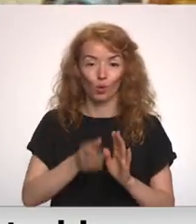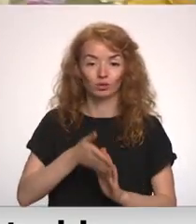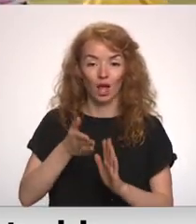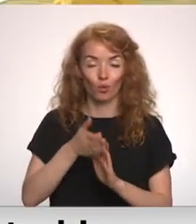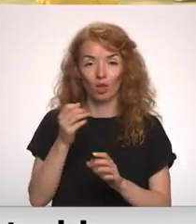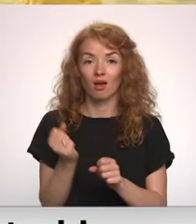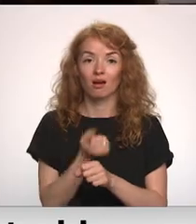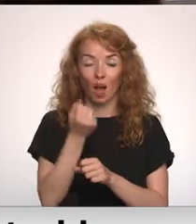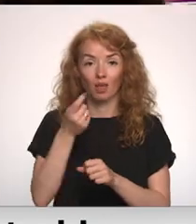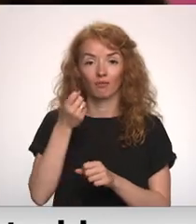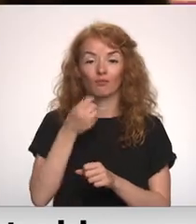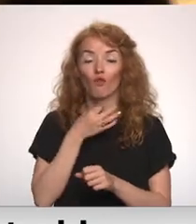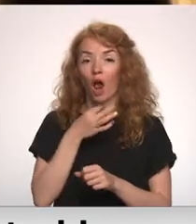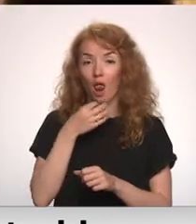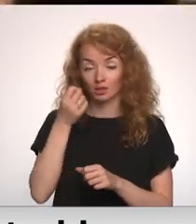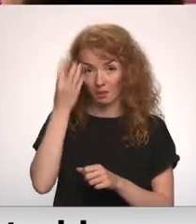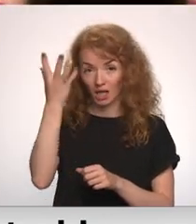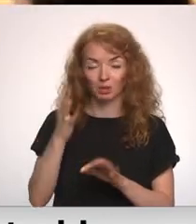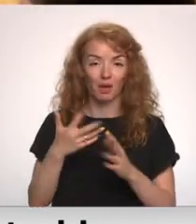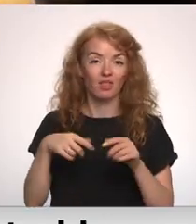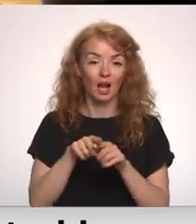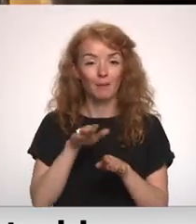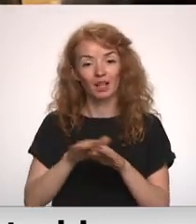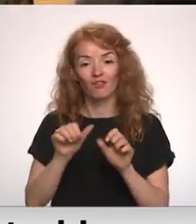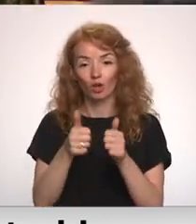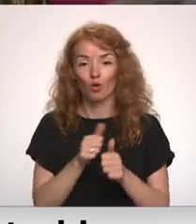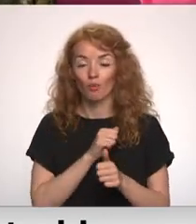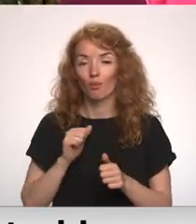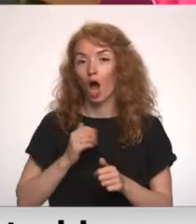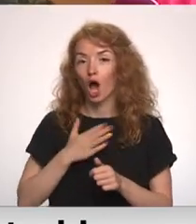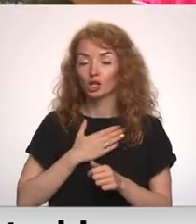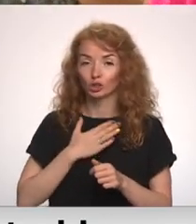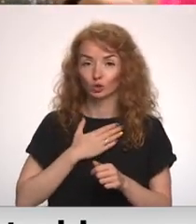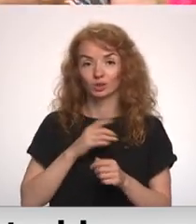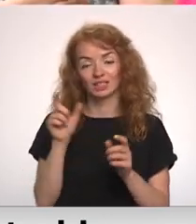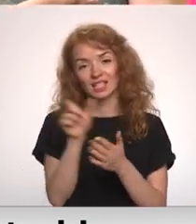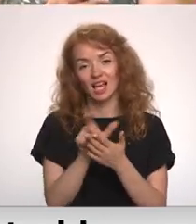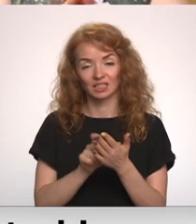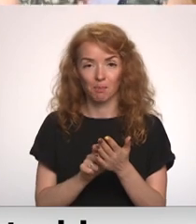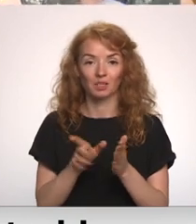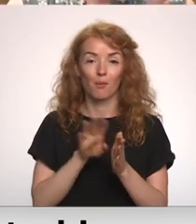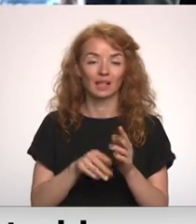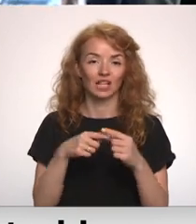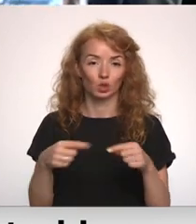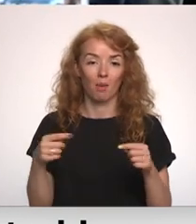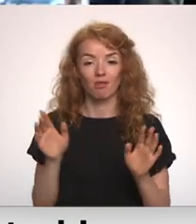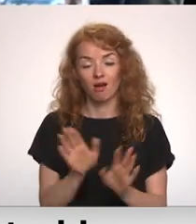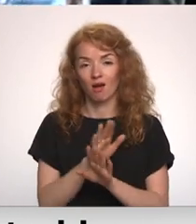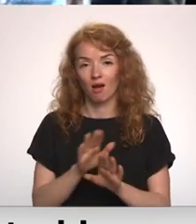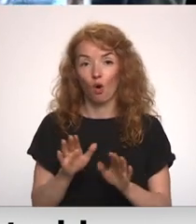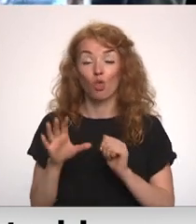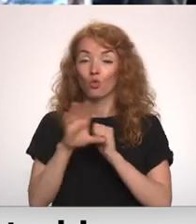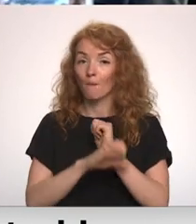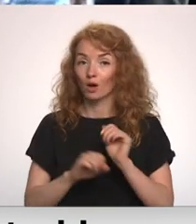tikai vokālās prasmes, bet arī pilnveidot kādas pašu repertuārā iekļautas dziesmas akapella skanējumu. Savukārt